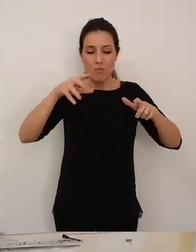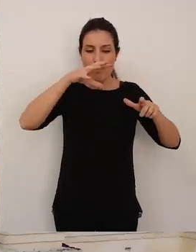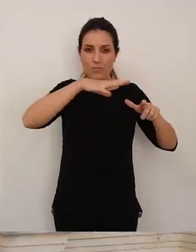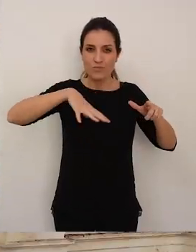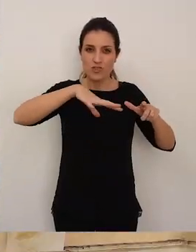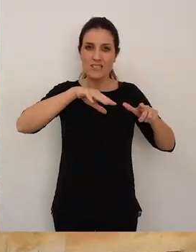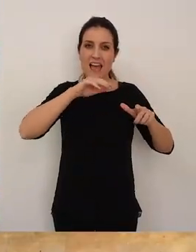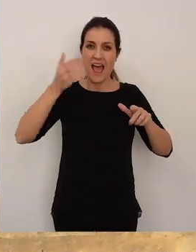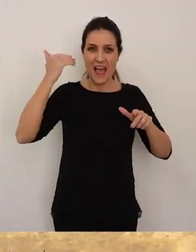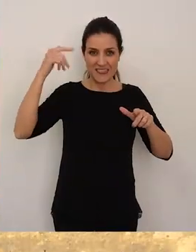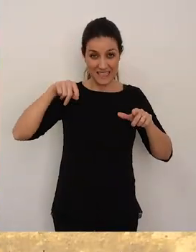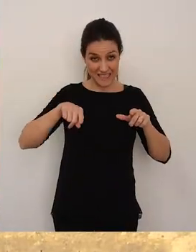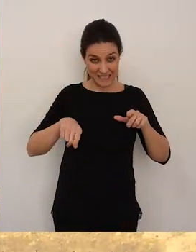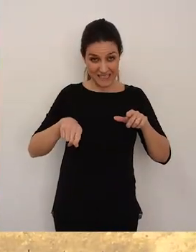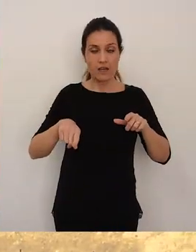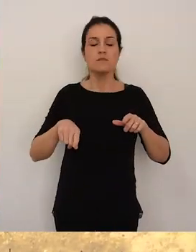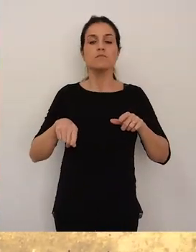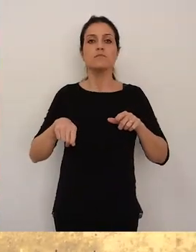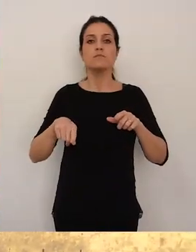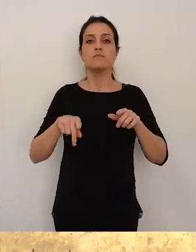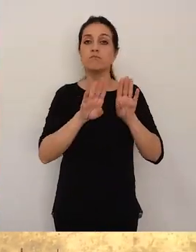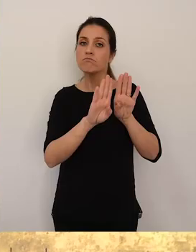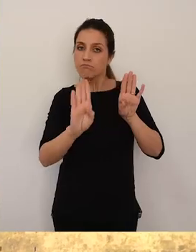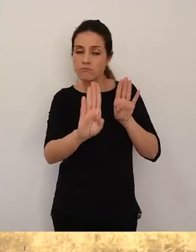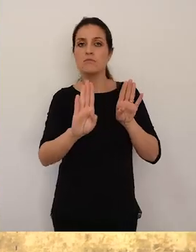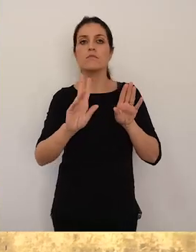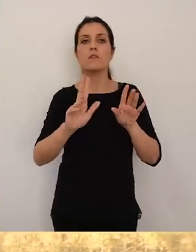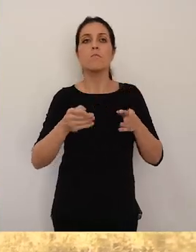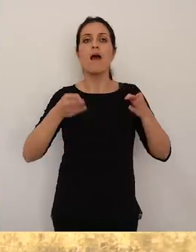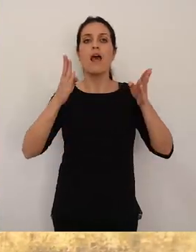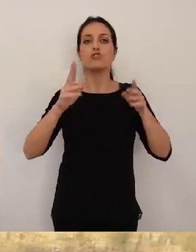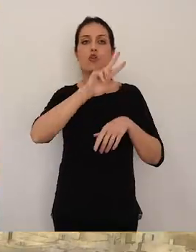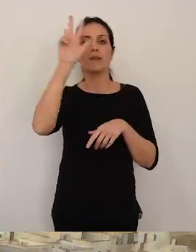del paese e sorvegliando il palazzo feudale dei principi Gallone.